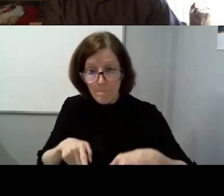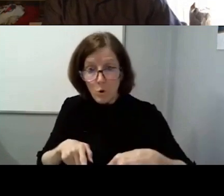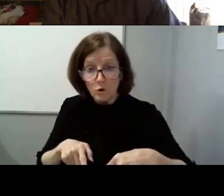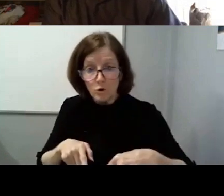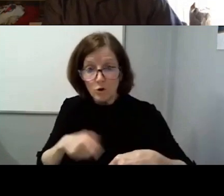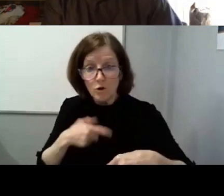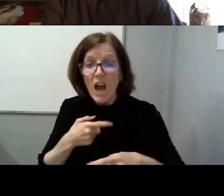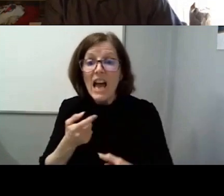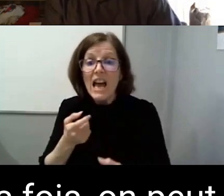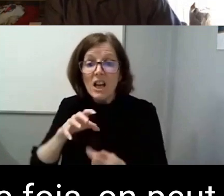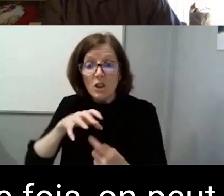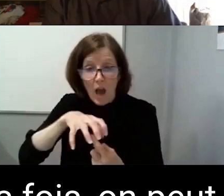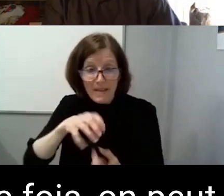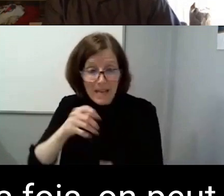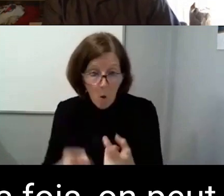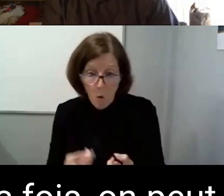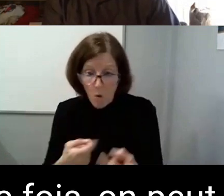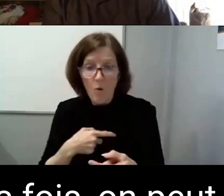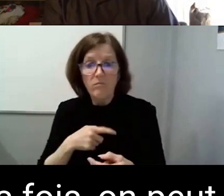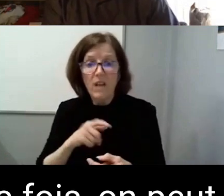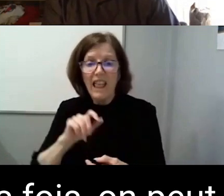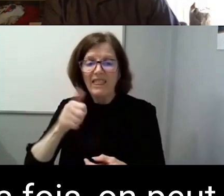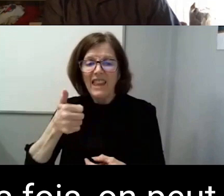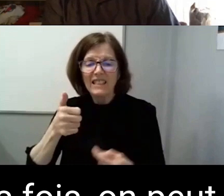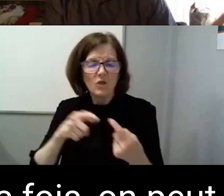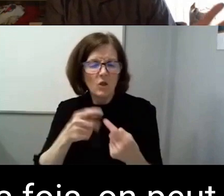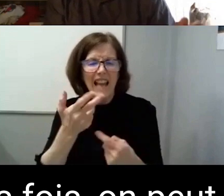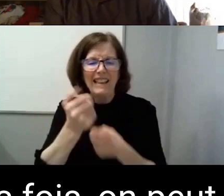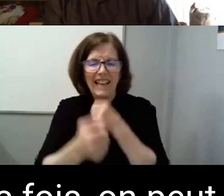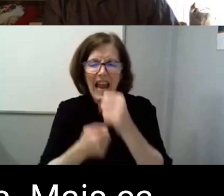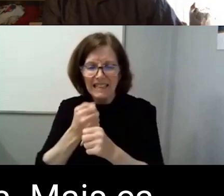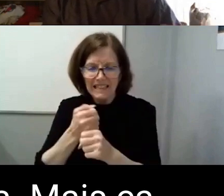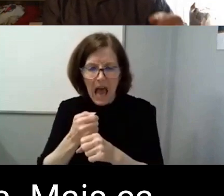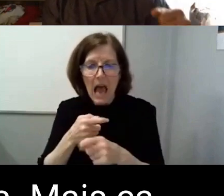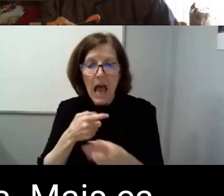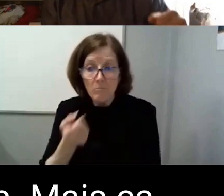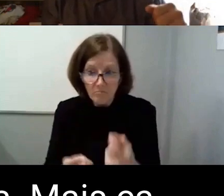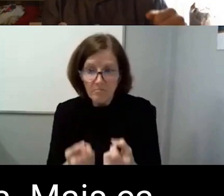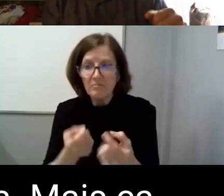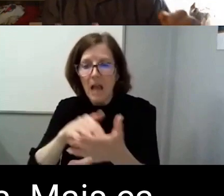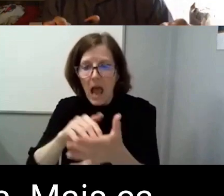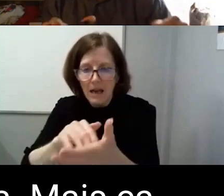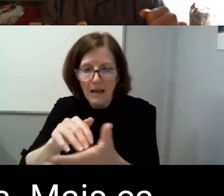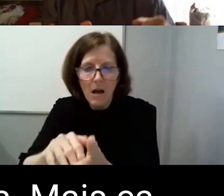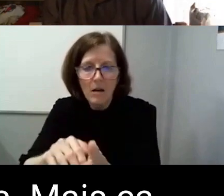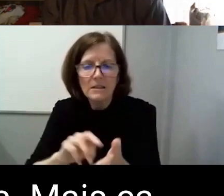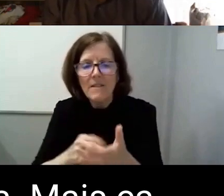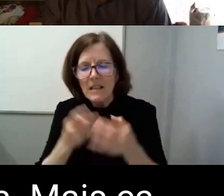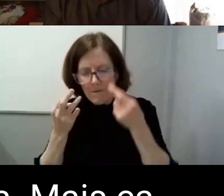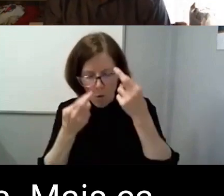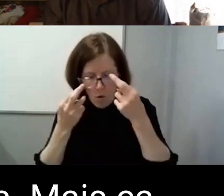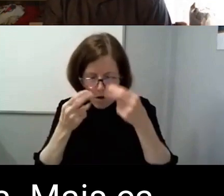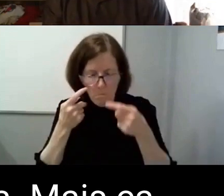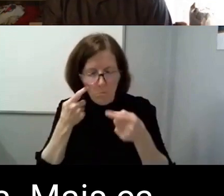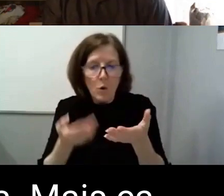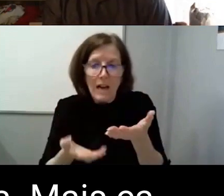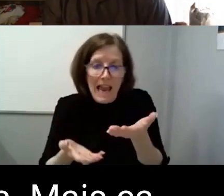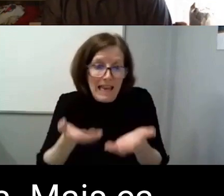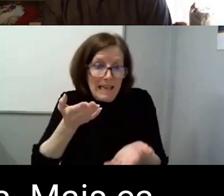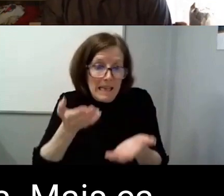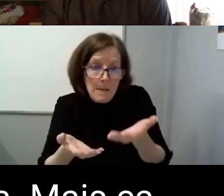ans. Fait que ça, c'est comme pensez-y bien. Des fois, on peut monter un équilibre un peu à travers tout ça.